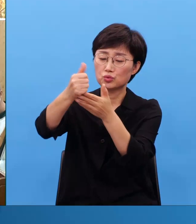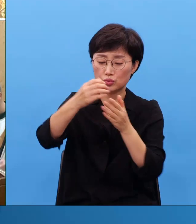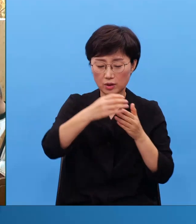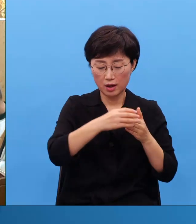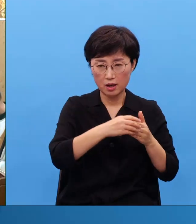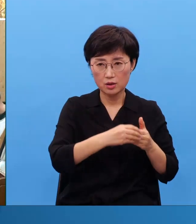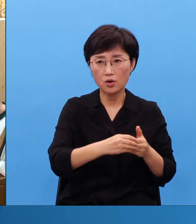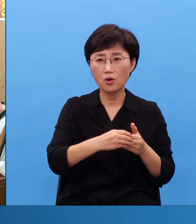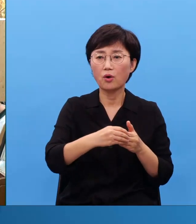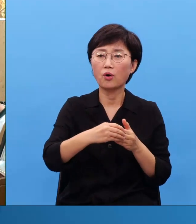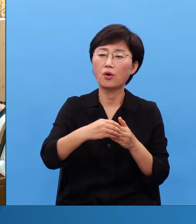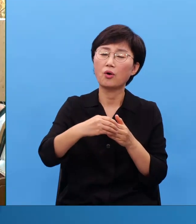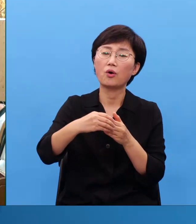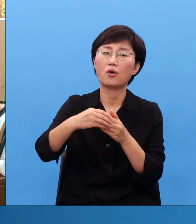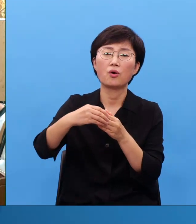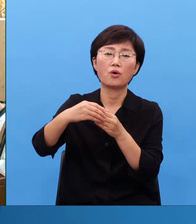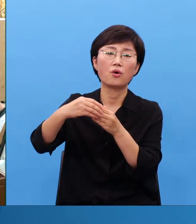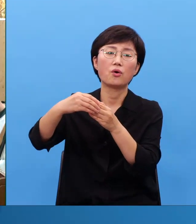예수가